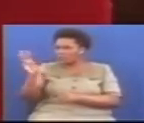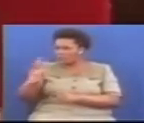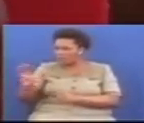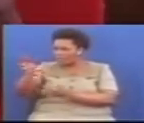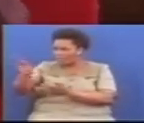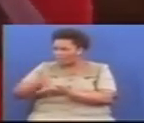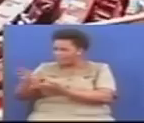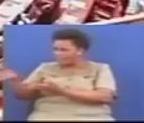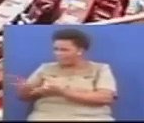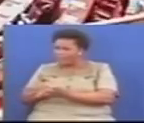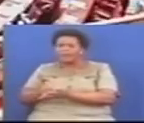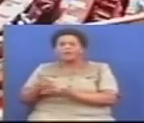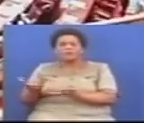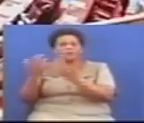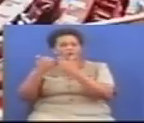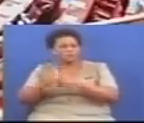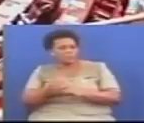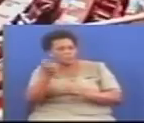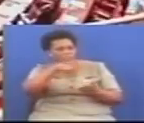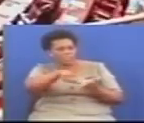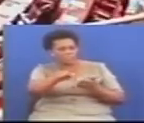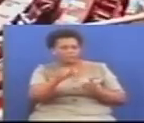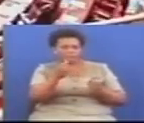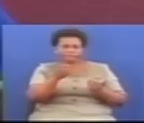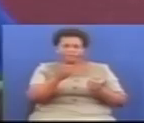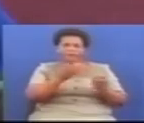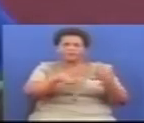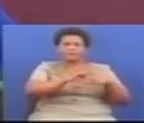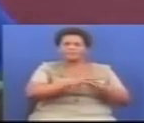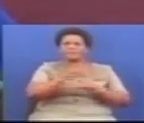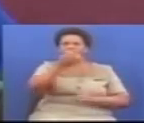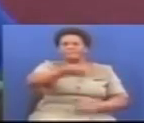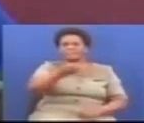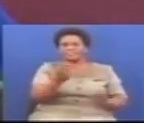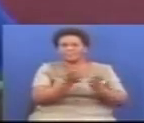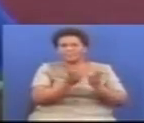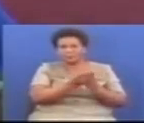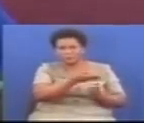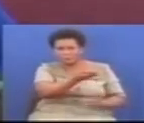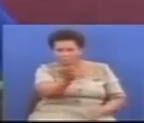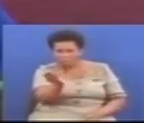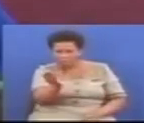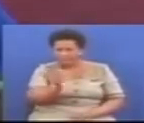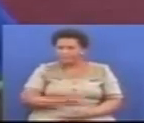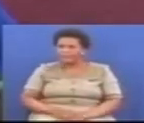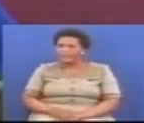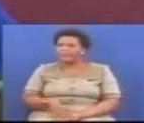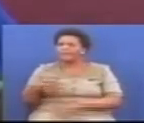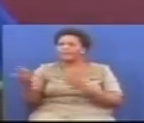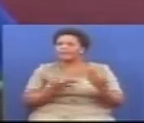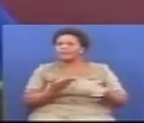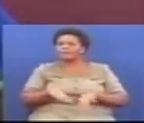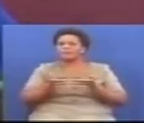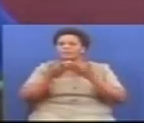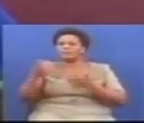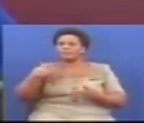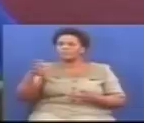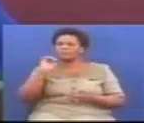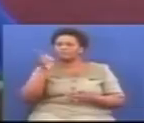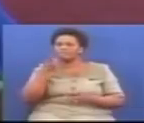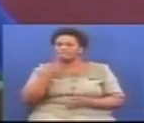sana. Majibu ya maswali hayo, Mheshimiwa Naibu Waziri Tawala za Mikoa na Serikali za